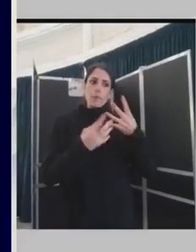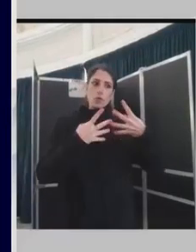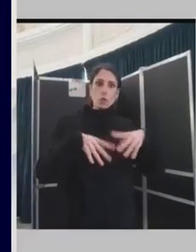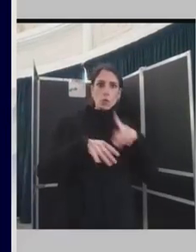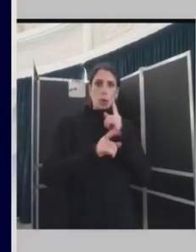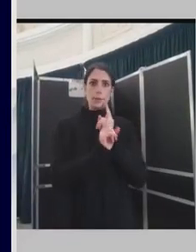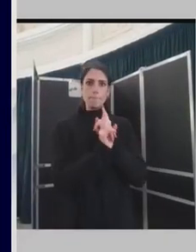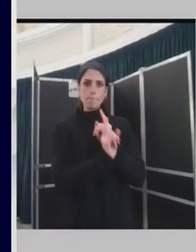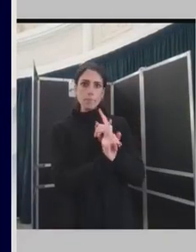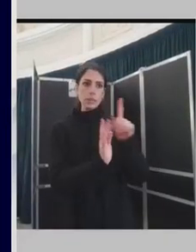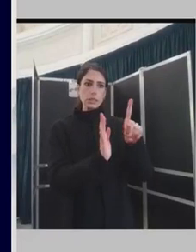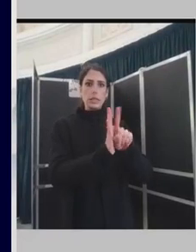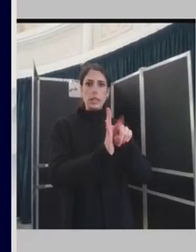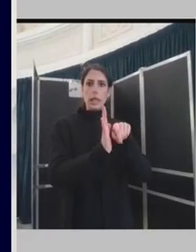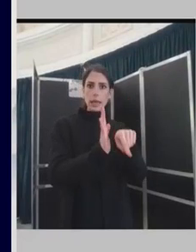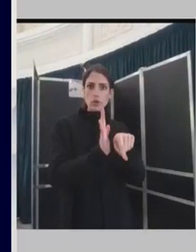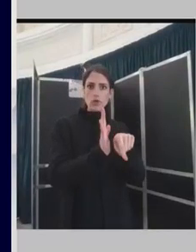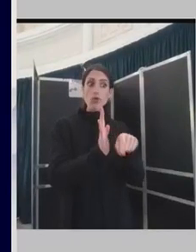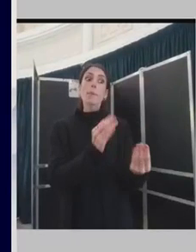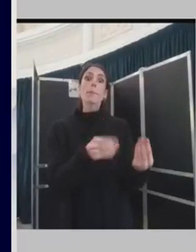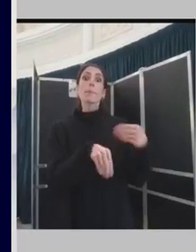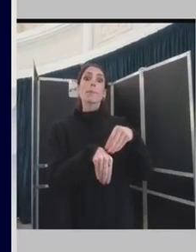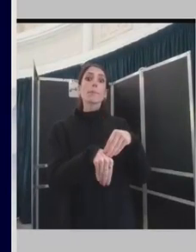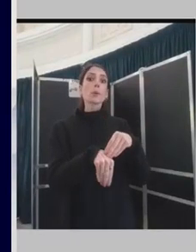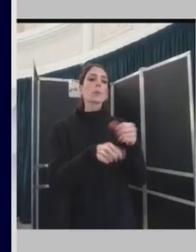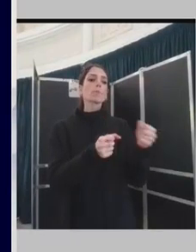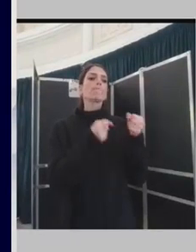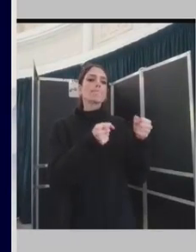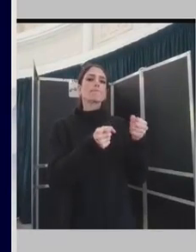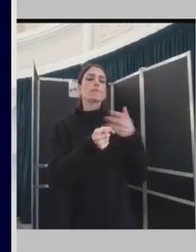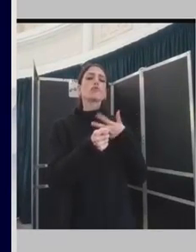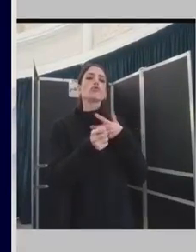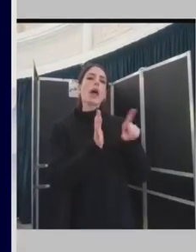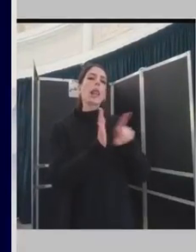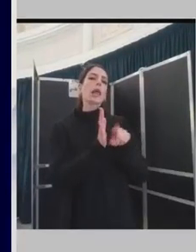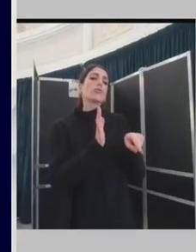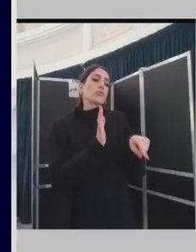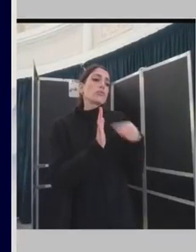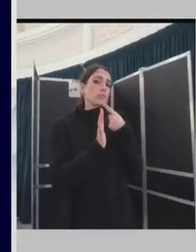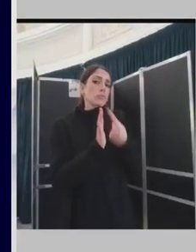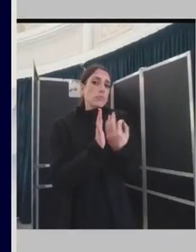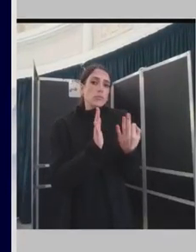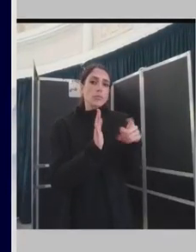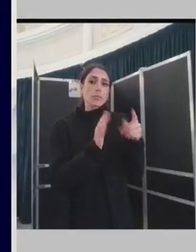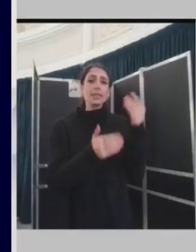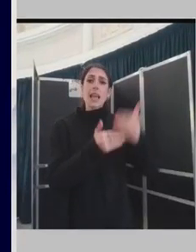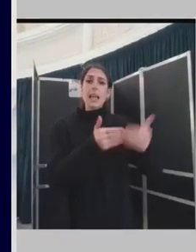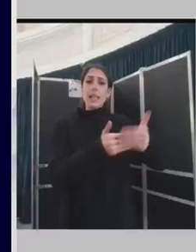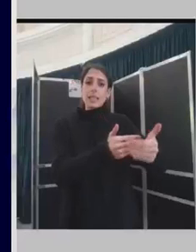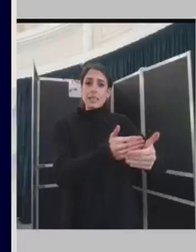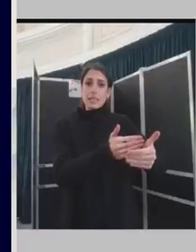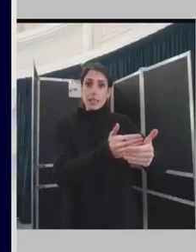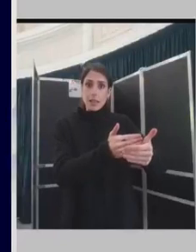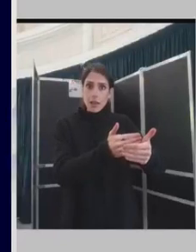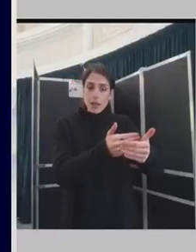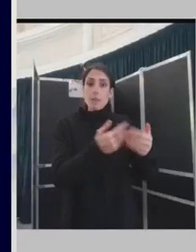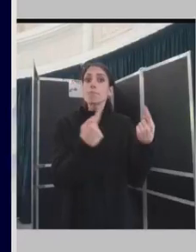legge alle quali conseguono costi che portano anche a dover